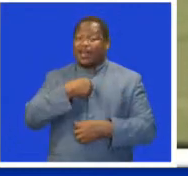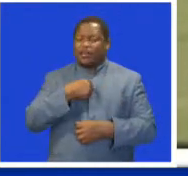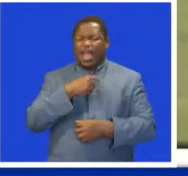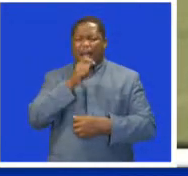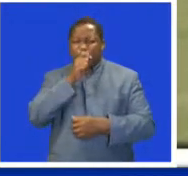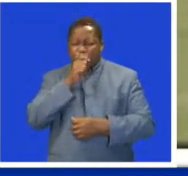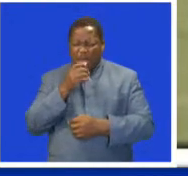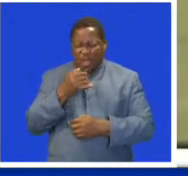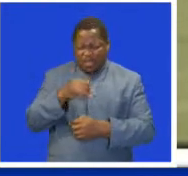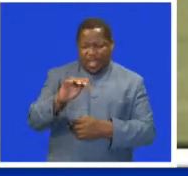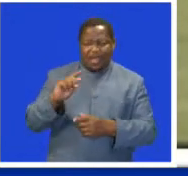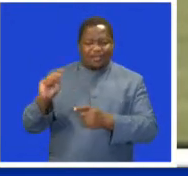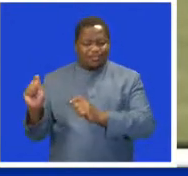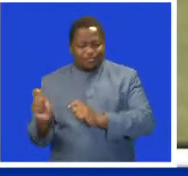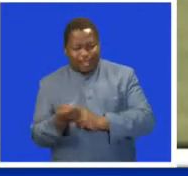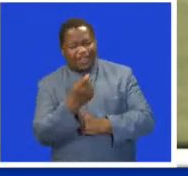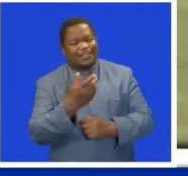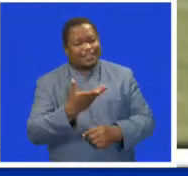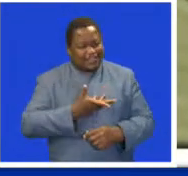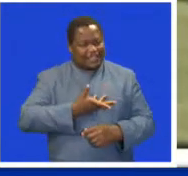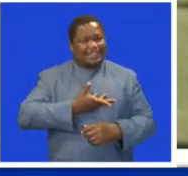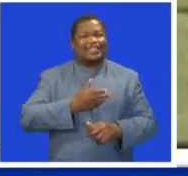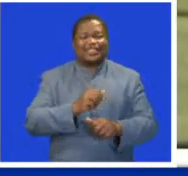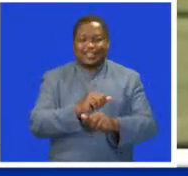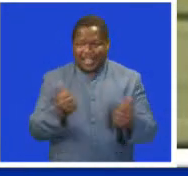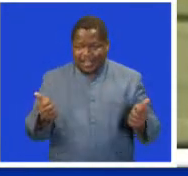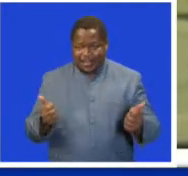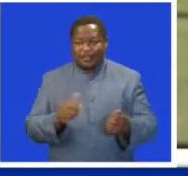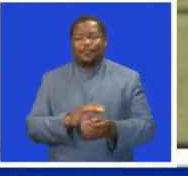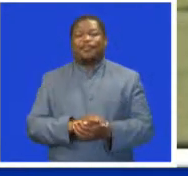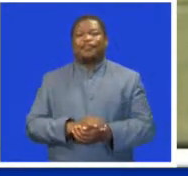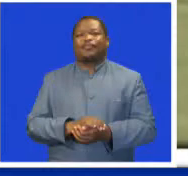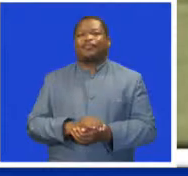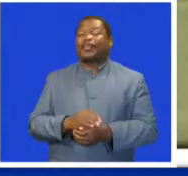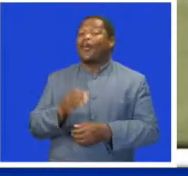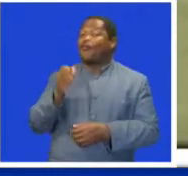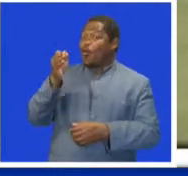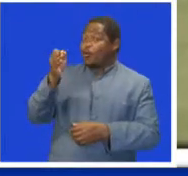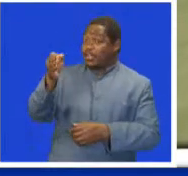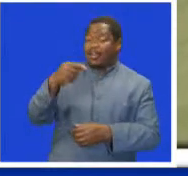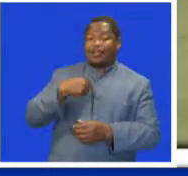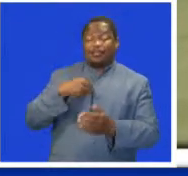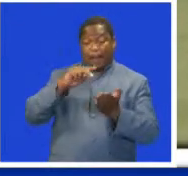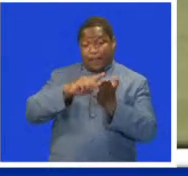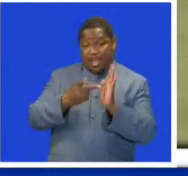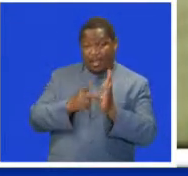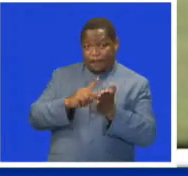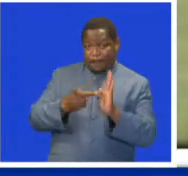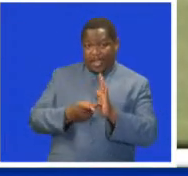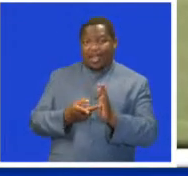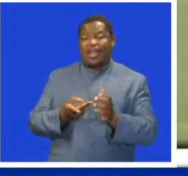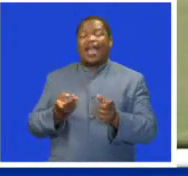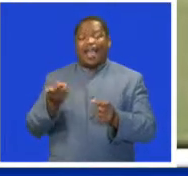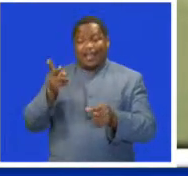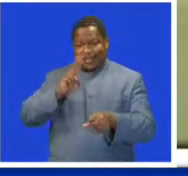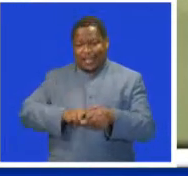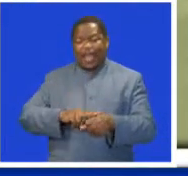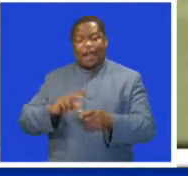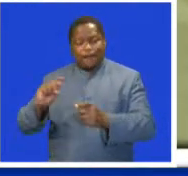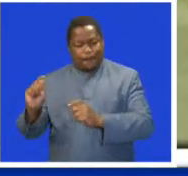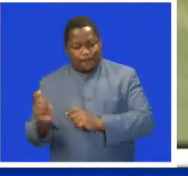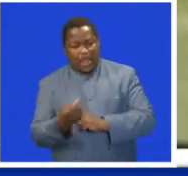my score saba sihle kakhulu. Ngibuka phambili vele ukuthi ngidayizama kuyi defender although